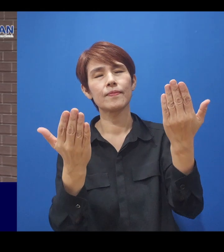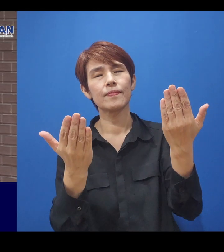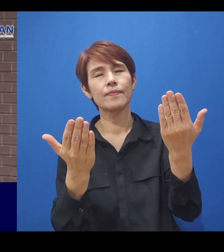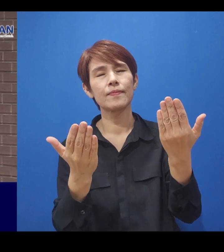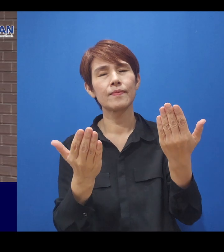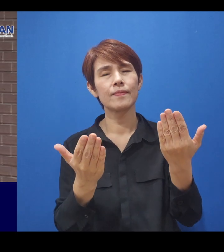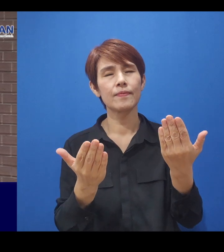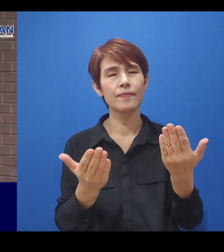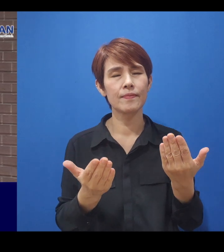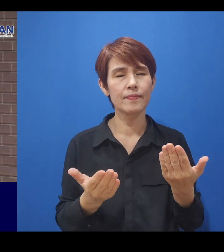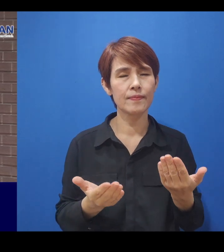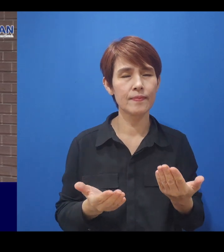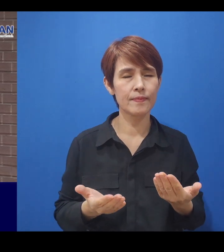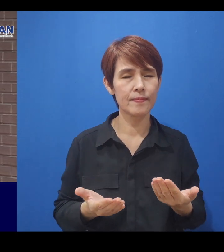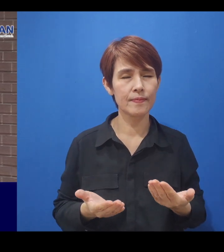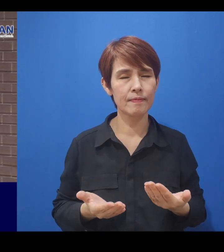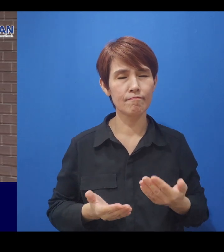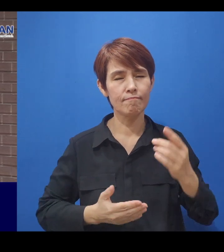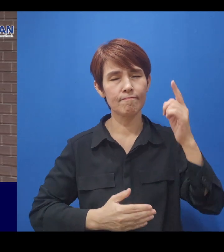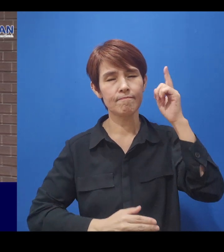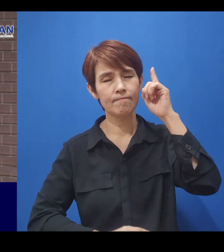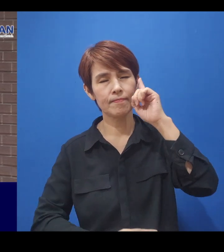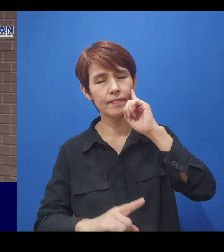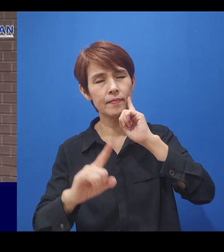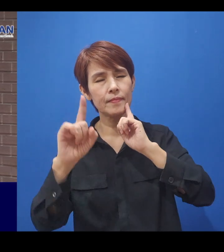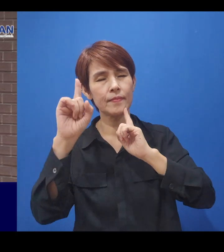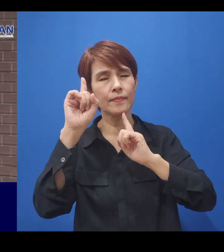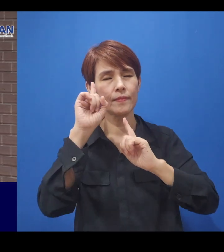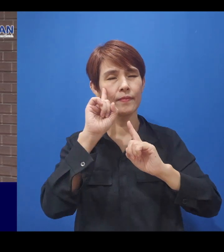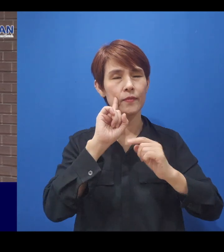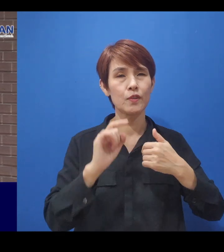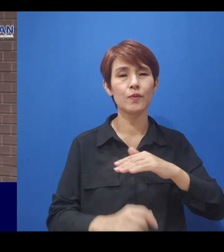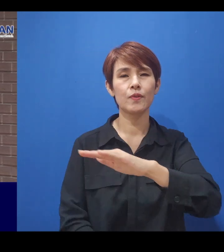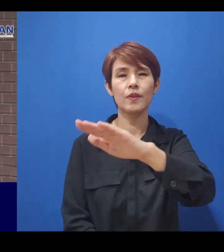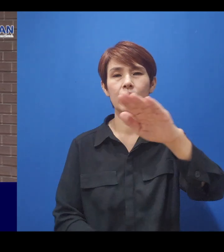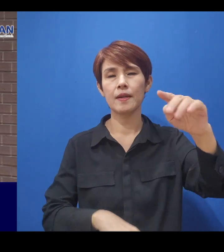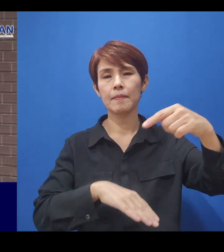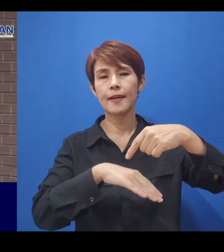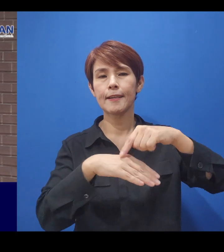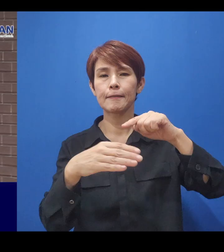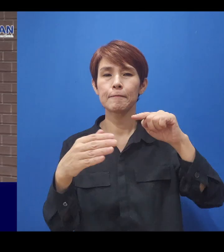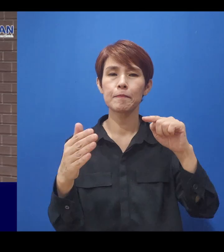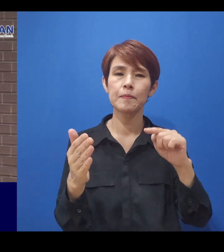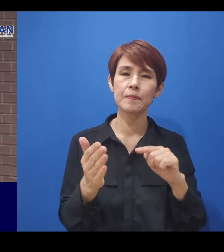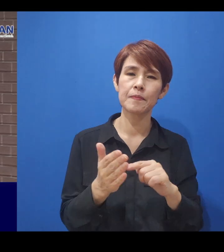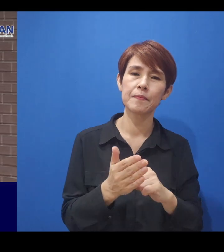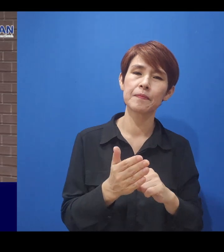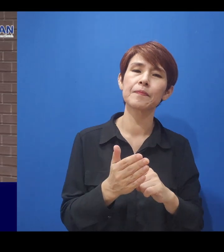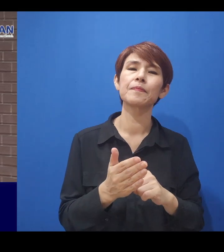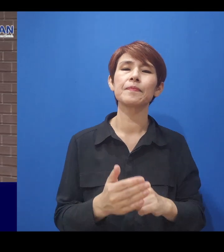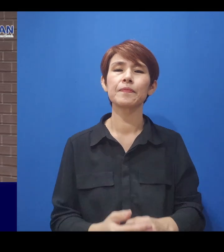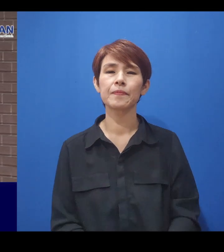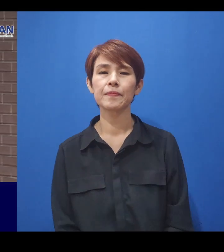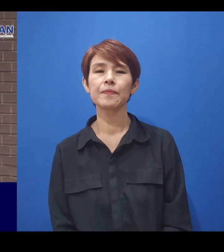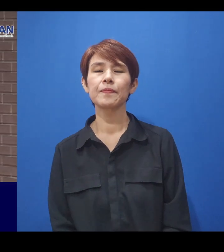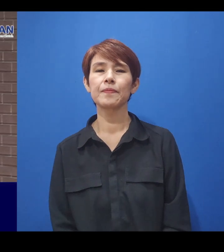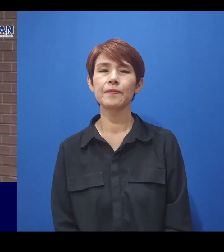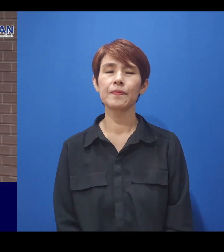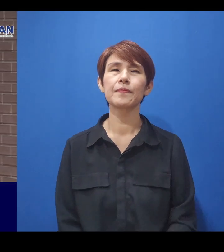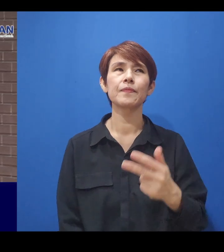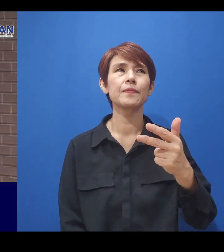고치시네. 상한 우리의, 한 번 더요, 우리를 만지시는 주의 손을